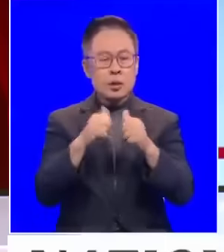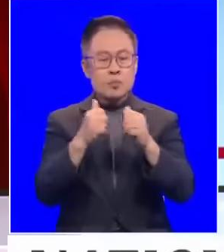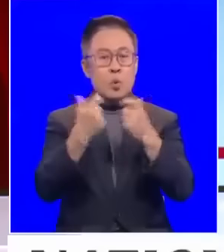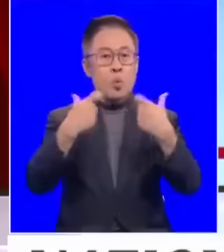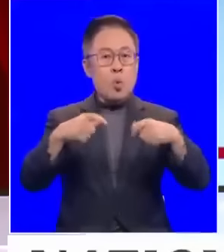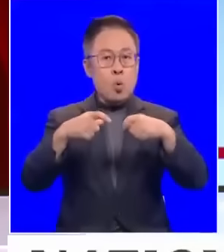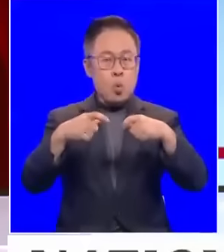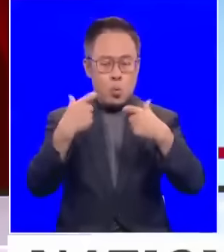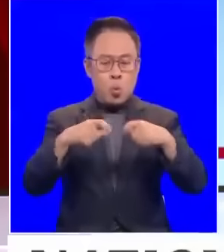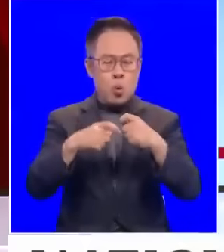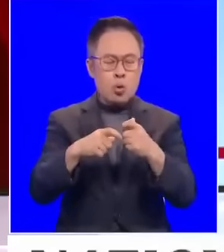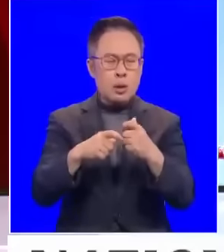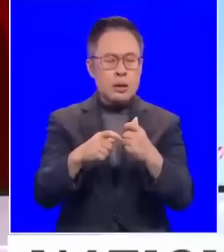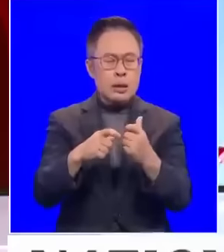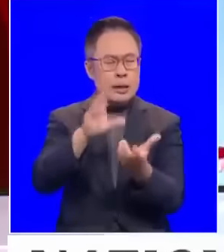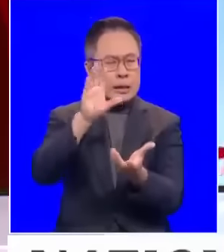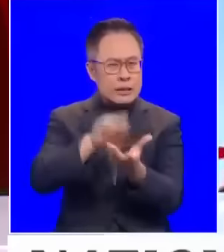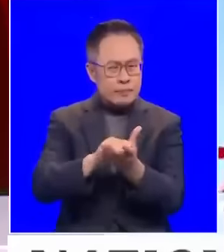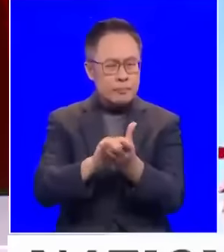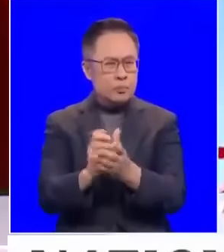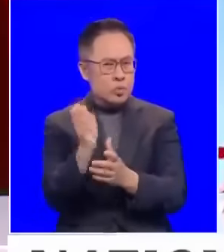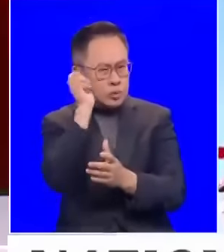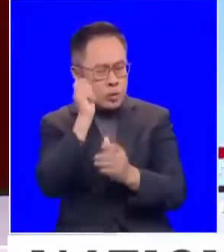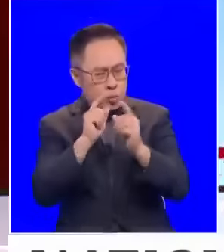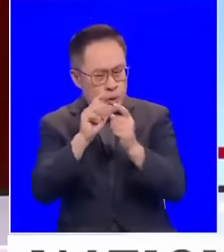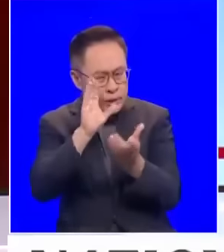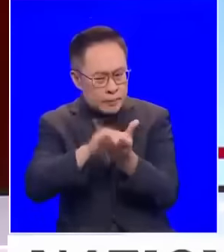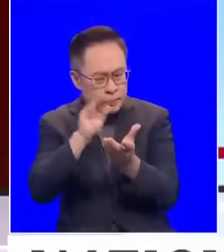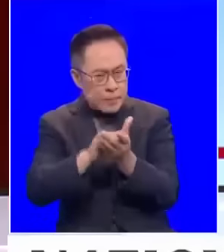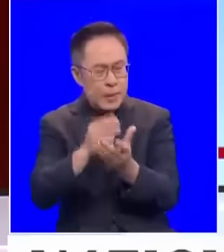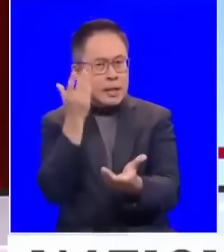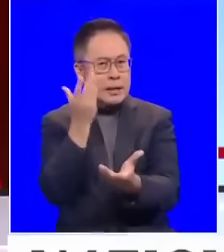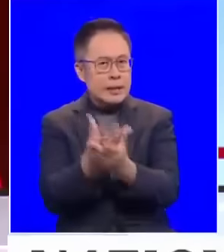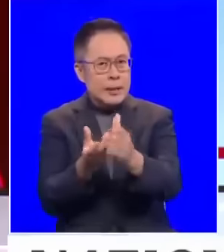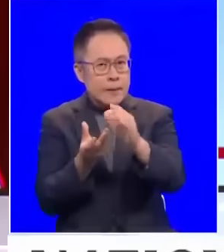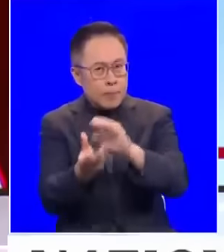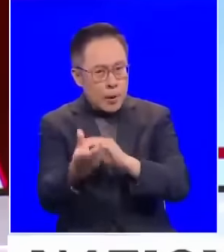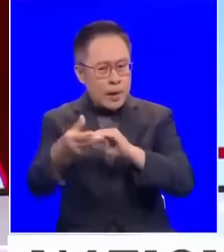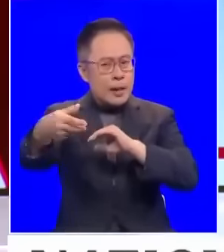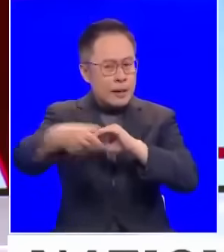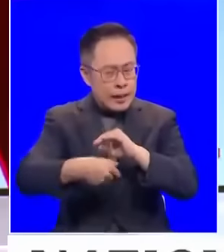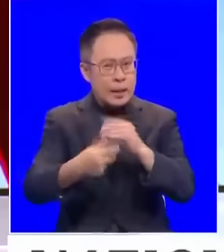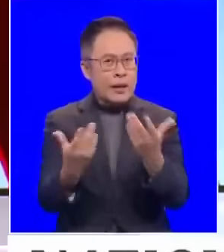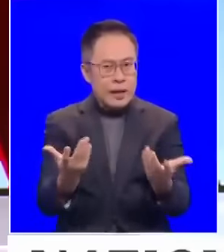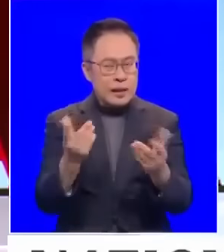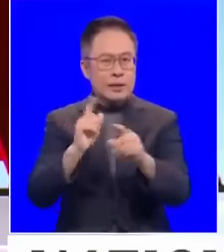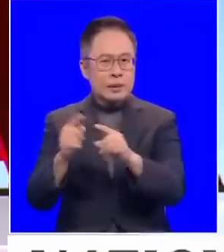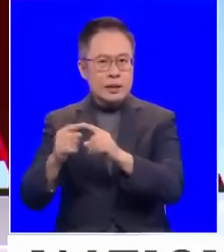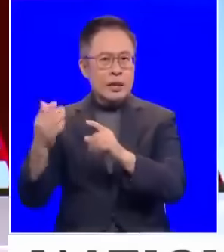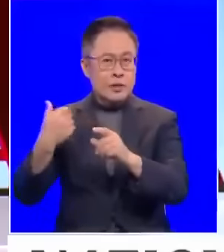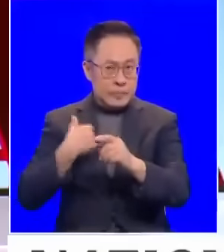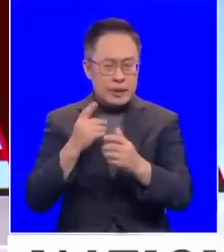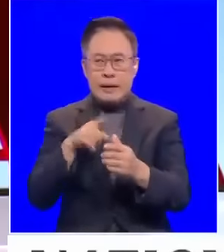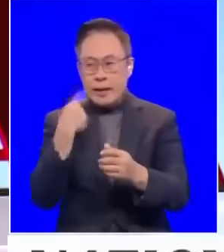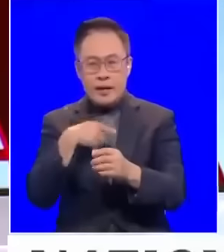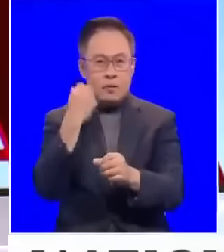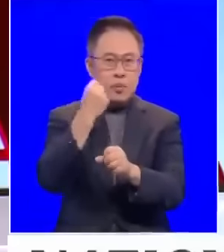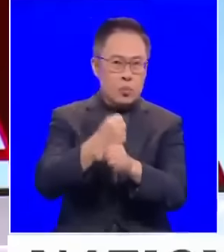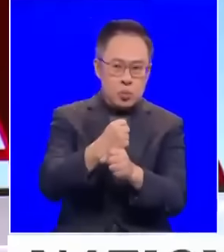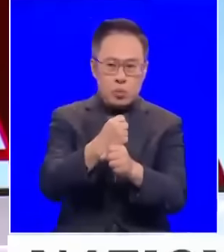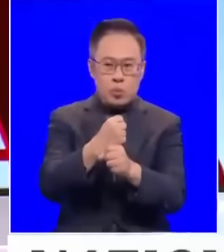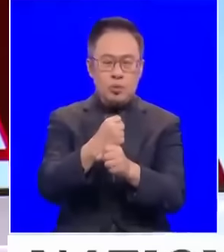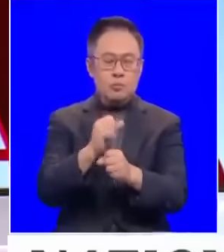ฐานเพิ่มขึ้นมาสาวไปถึงเทวดาสาวไปถึงคนที่อยู่เบื้องหลังเทวดาสาวไปถึงนักร้อง